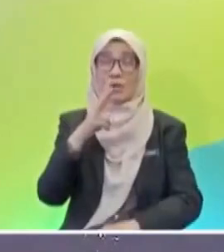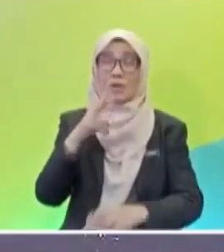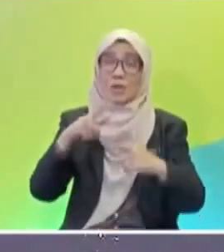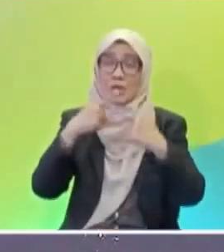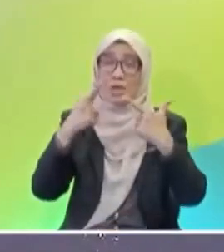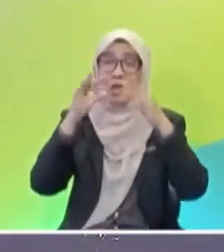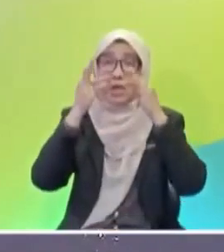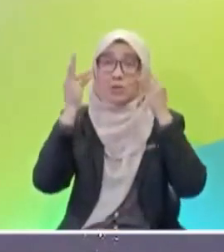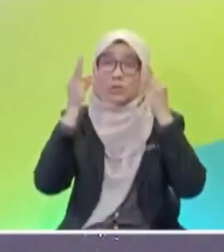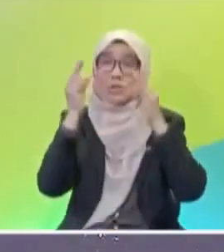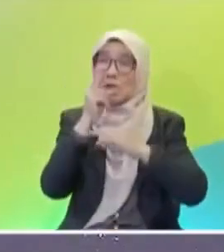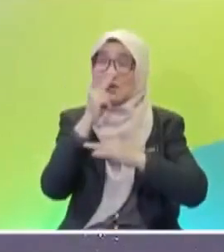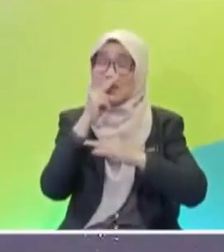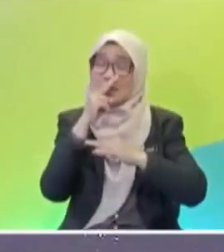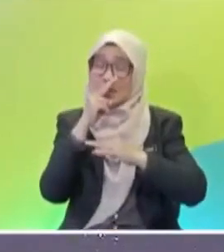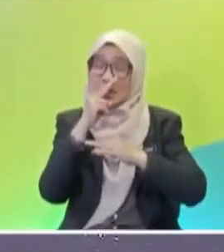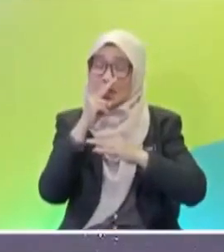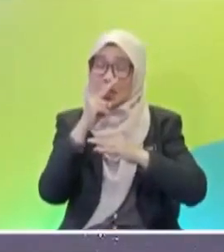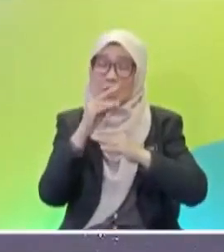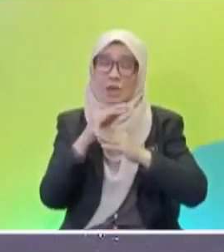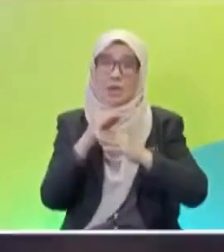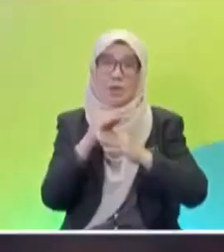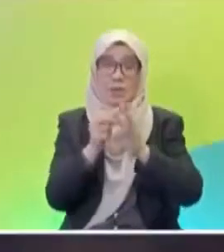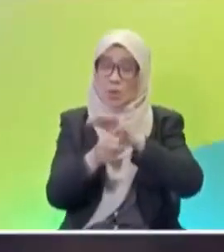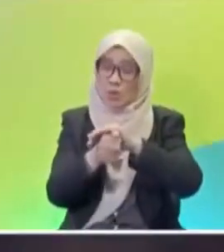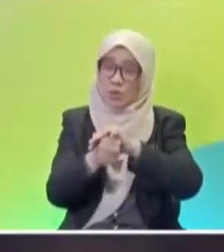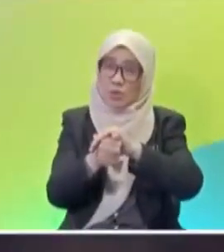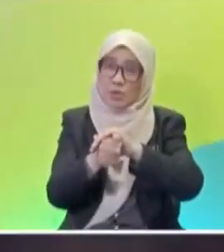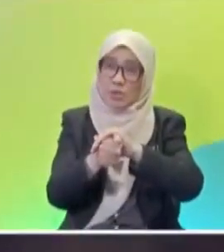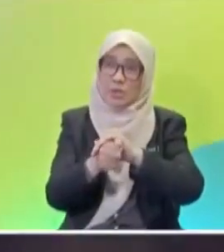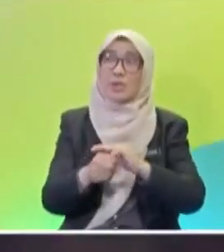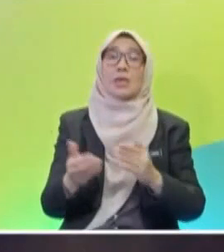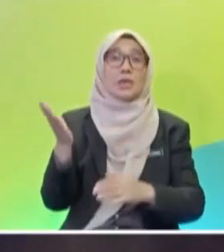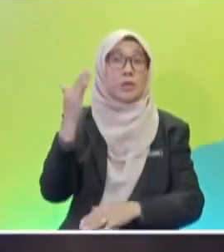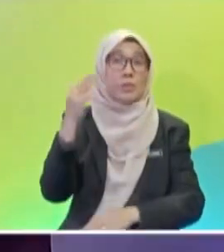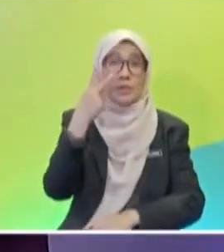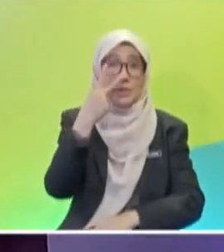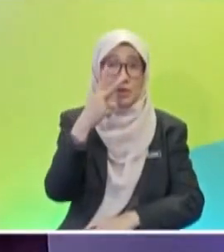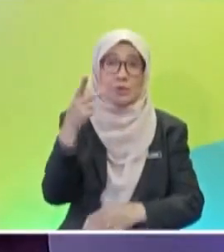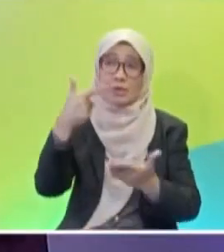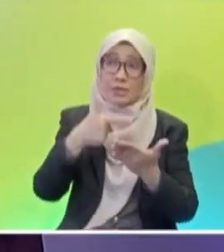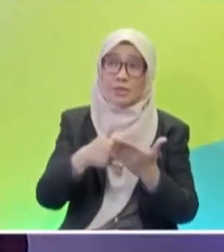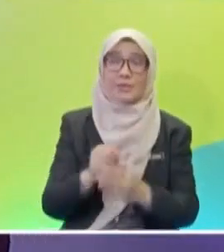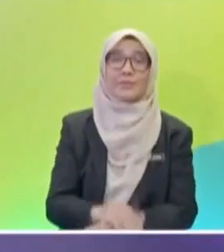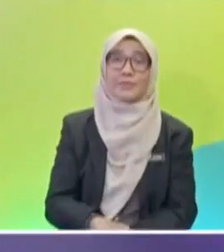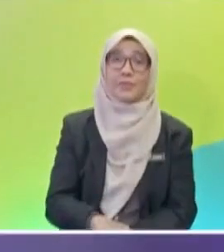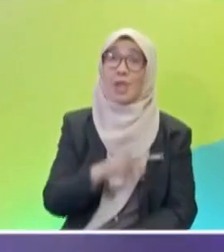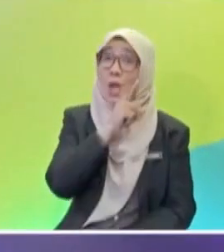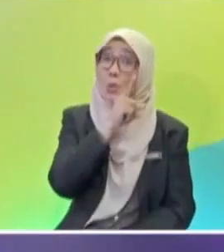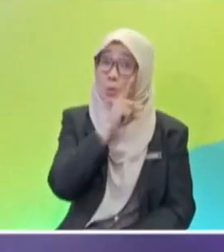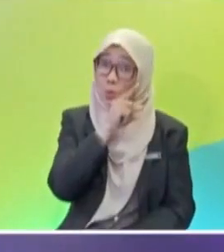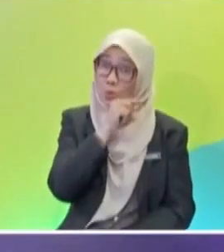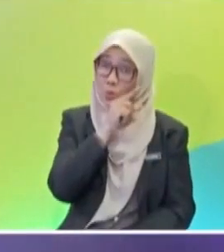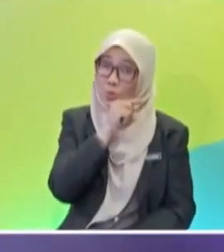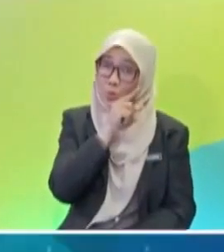hamster Apa contoh lagi hewan peliharaan ibu oke mari kita lihat Oke Contohnya Bu